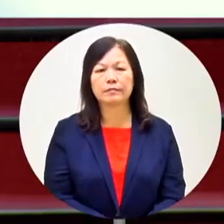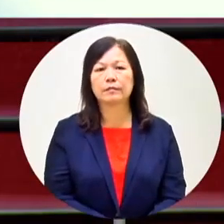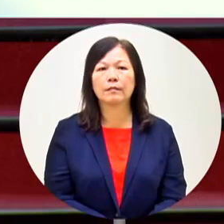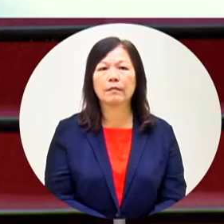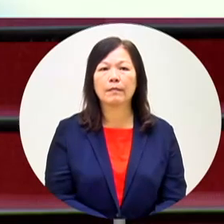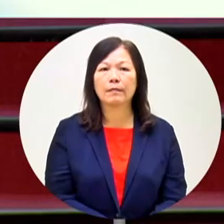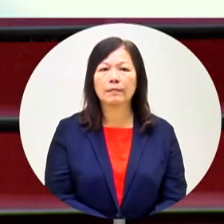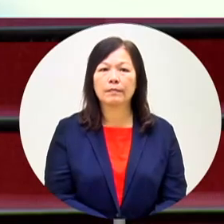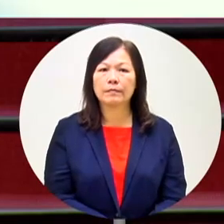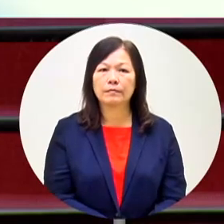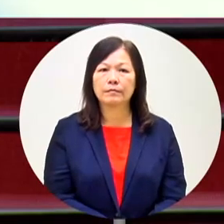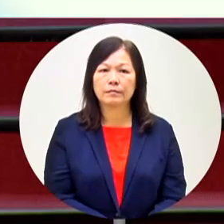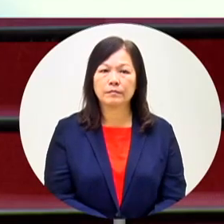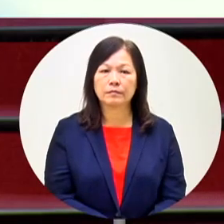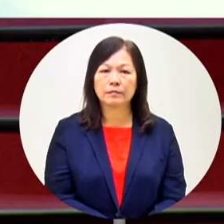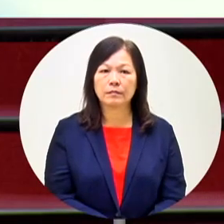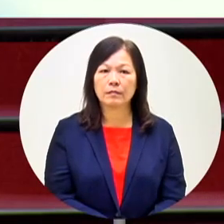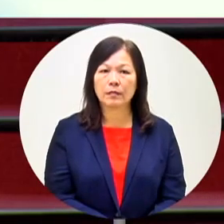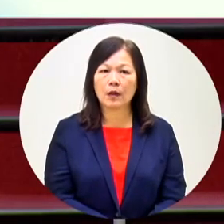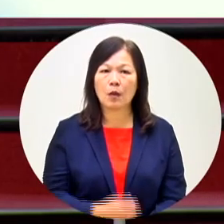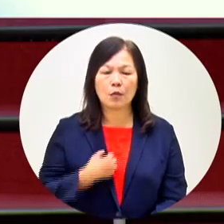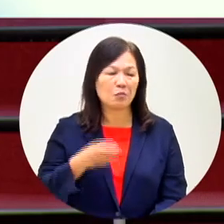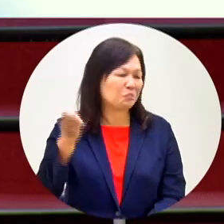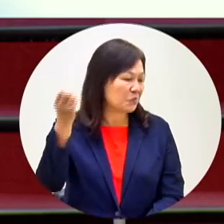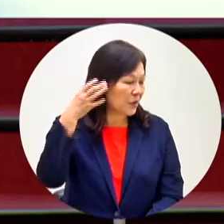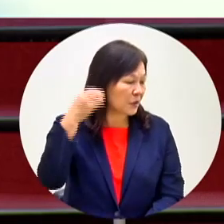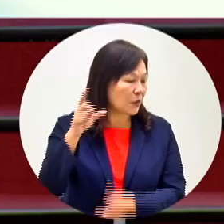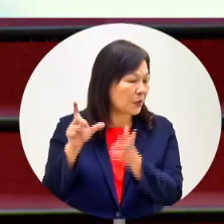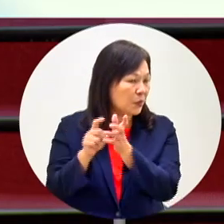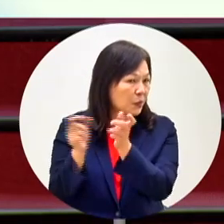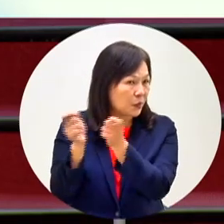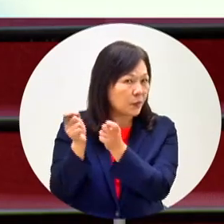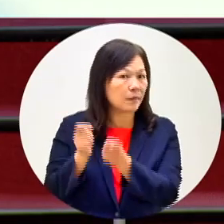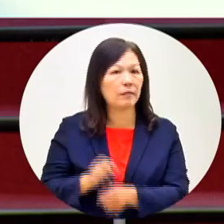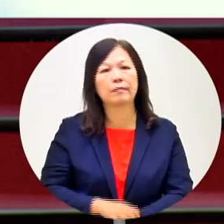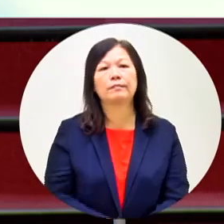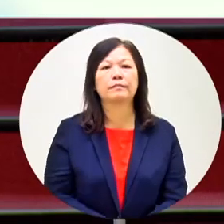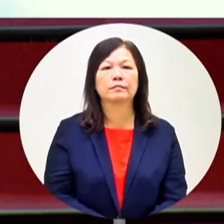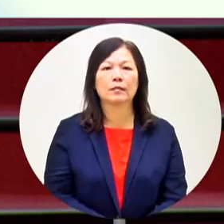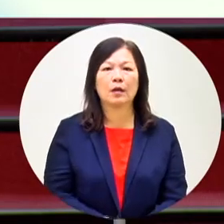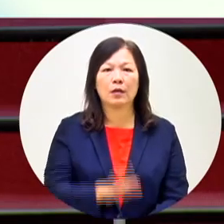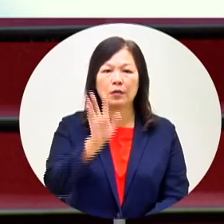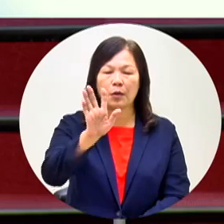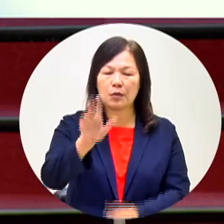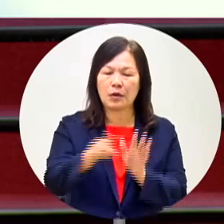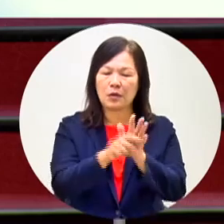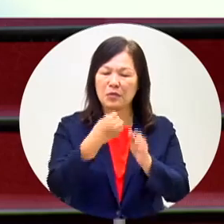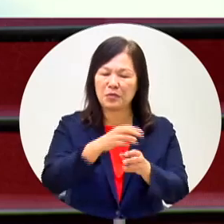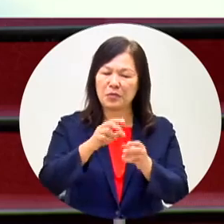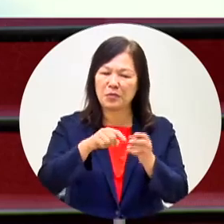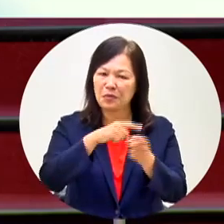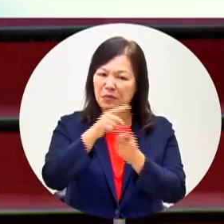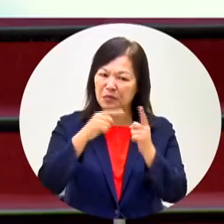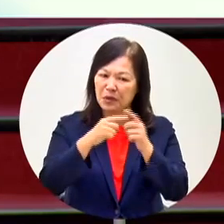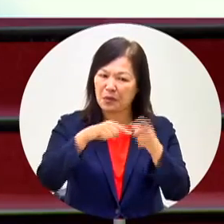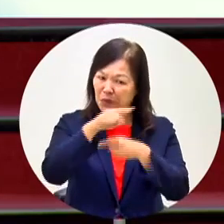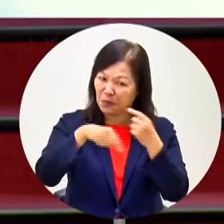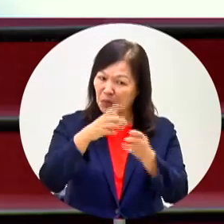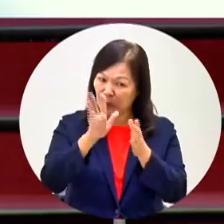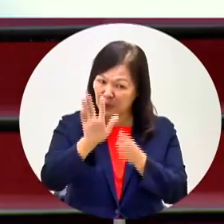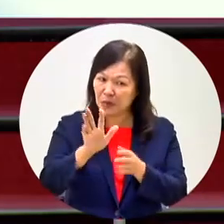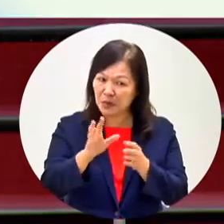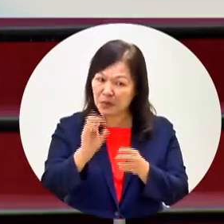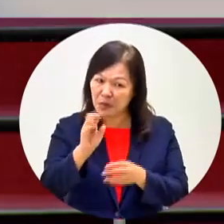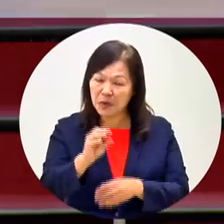我听讲最近有一部分局长要调动，敢有影？有无？来，就是一般。